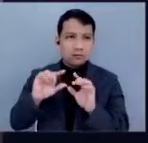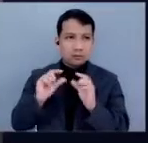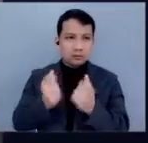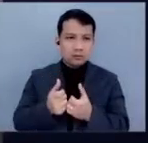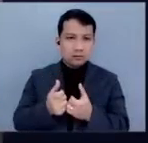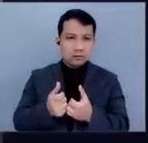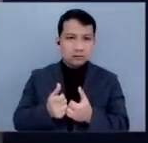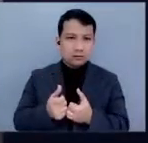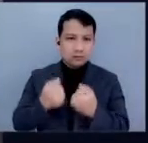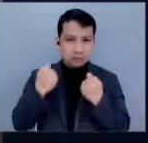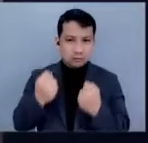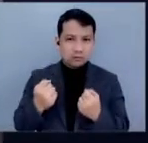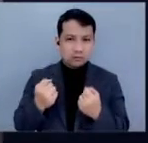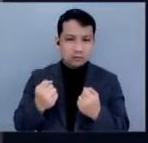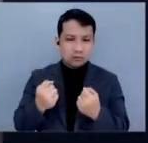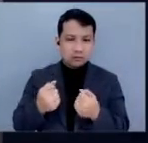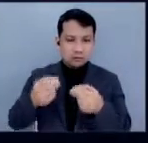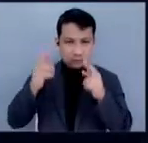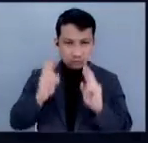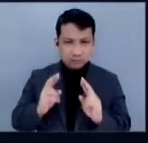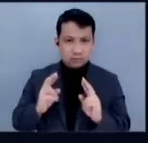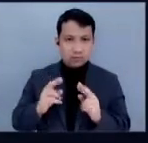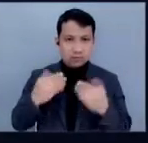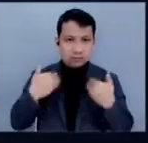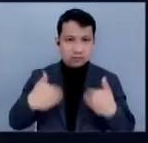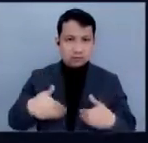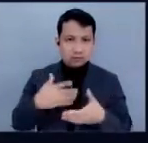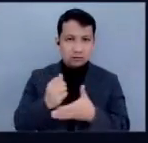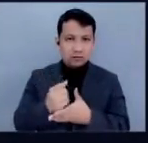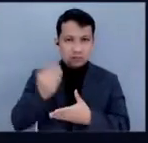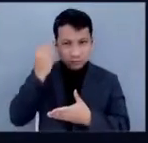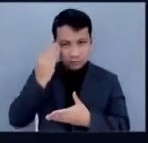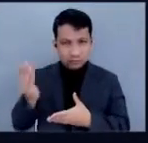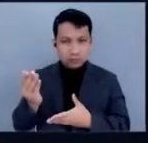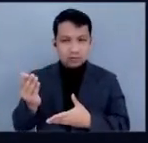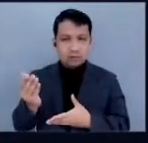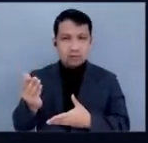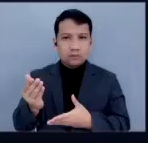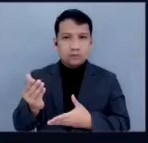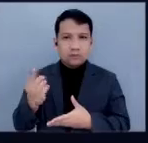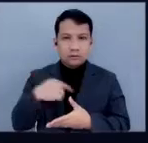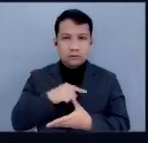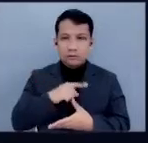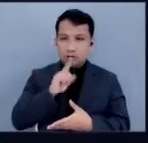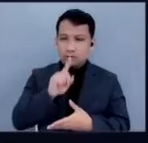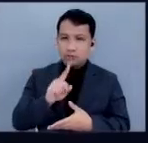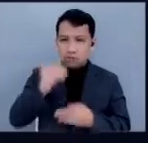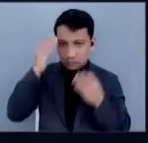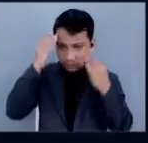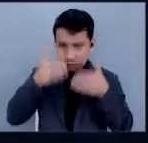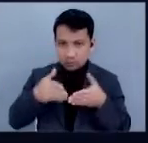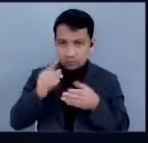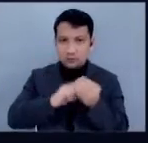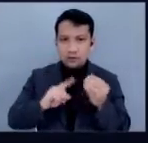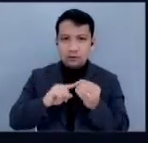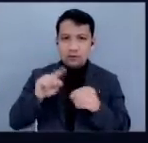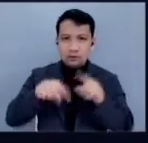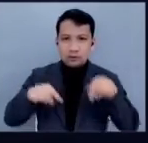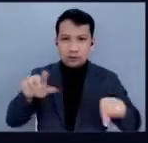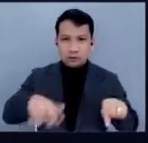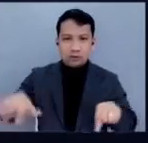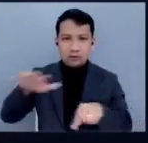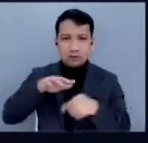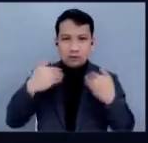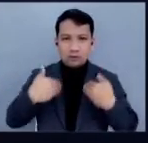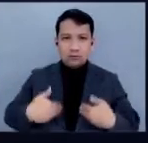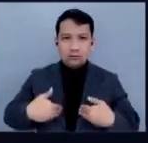mapalakas ang paggalang sa human rights. Hiling naman ni Senator Cheese Escudero, matutukan sana ang lahat ng human rights